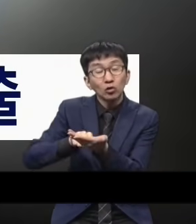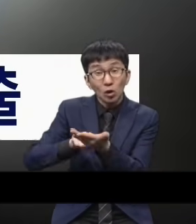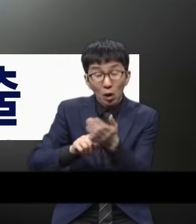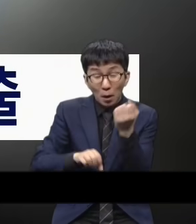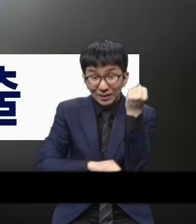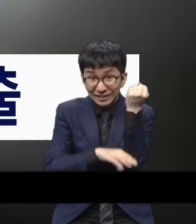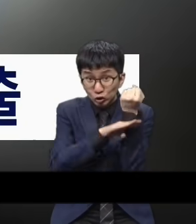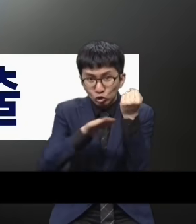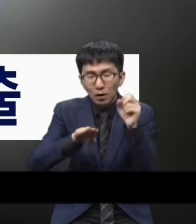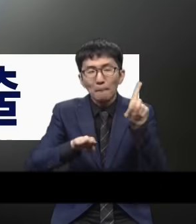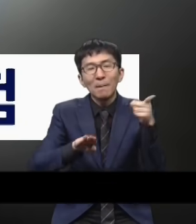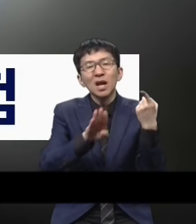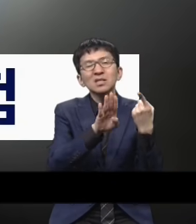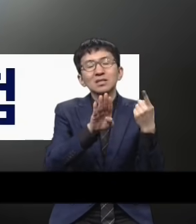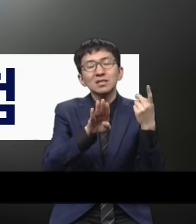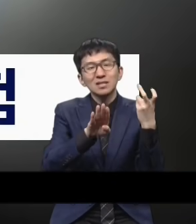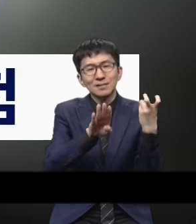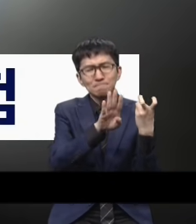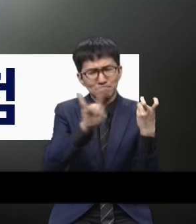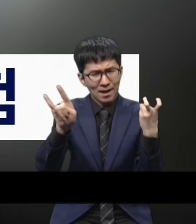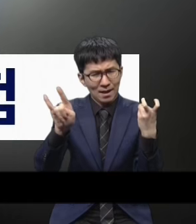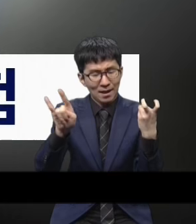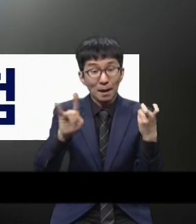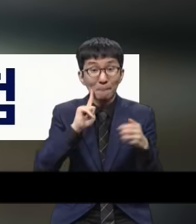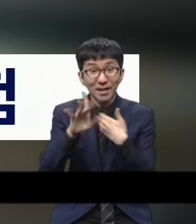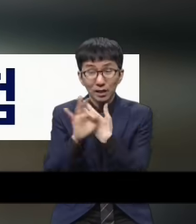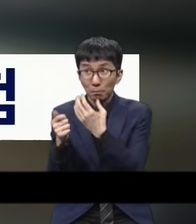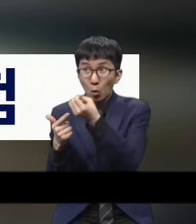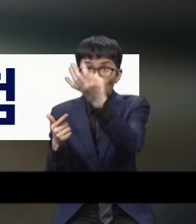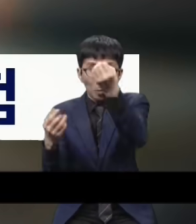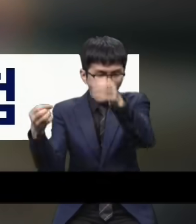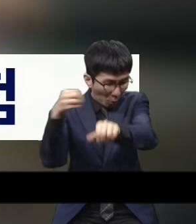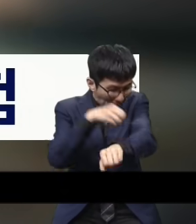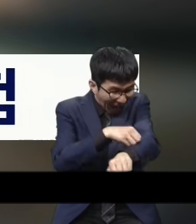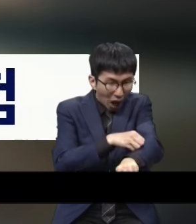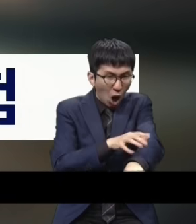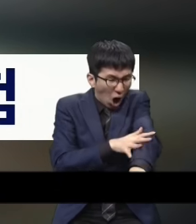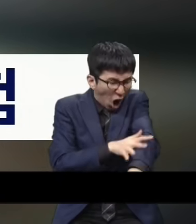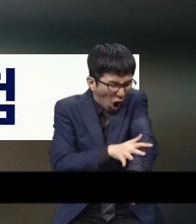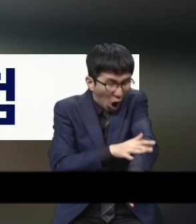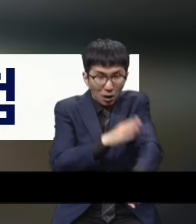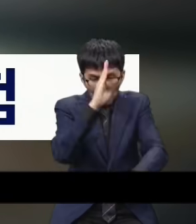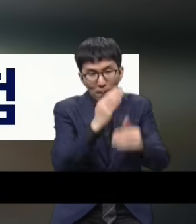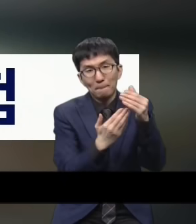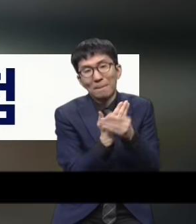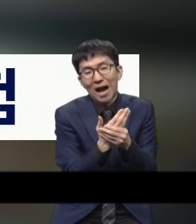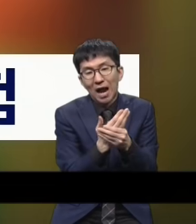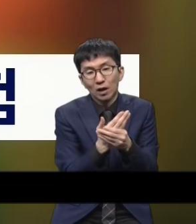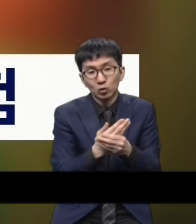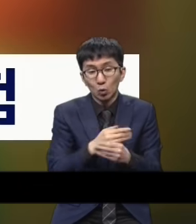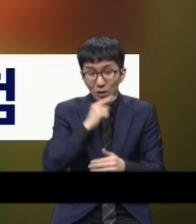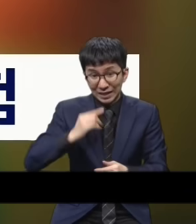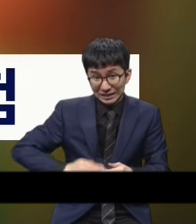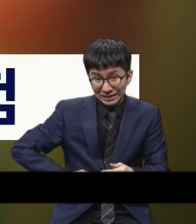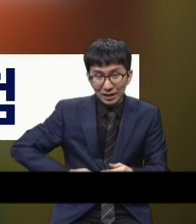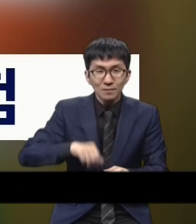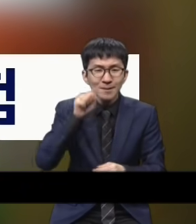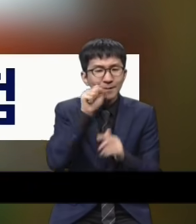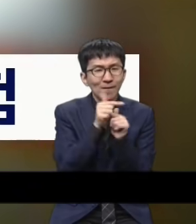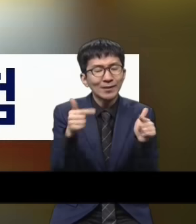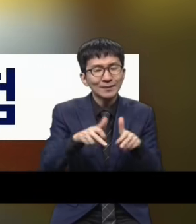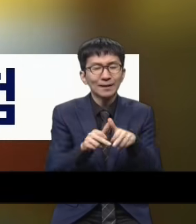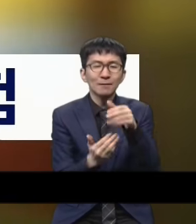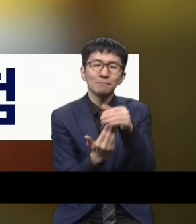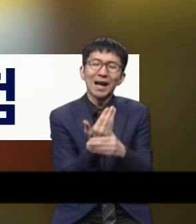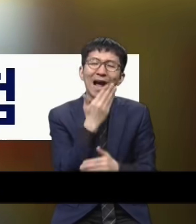검출됐습니다. 프탈레이트 가소제는 피부에 닿거나 입으로 흡입하면 아토피를 유발하거나 신장과 생식기관에 장애를 일으킬 수